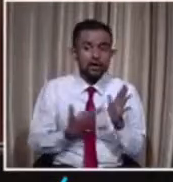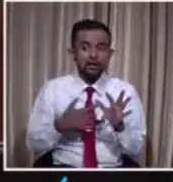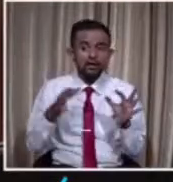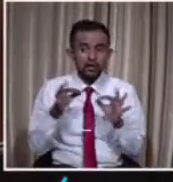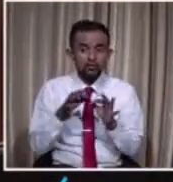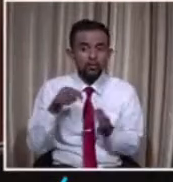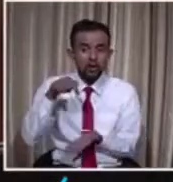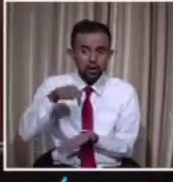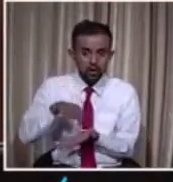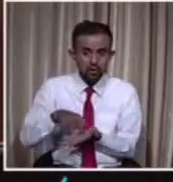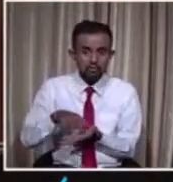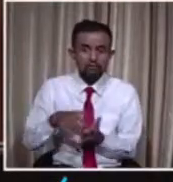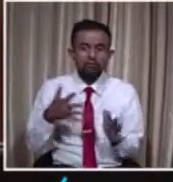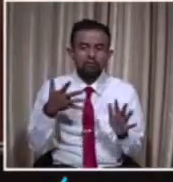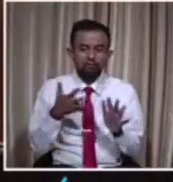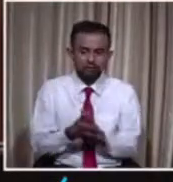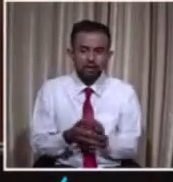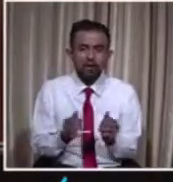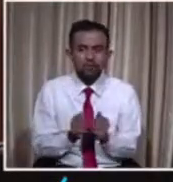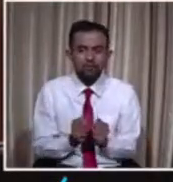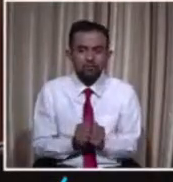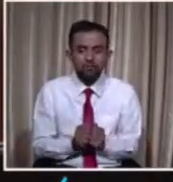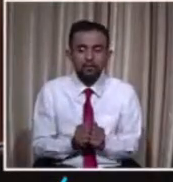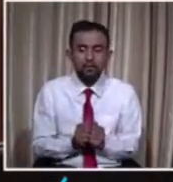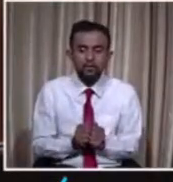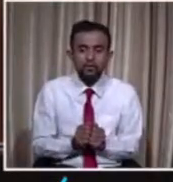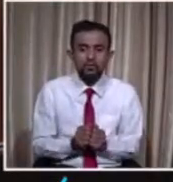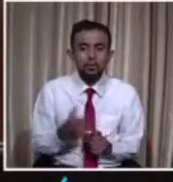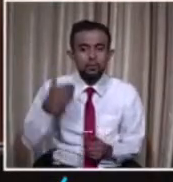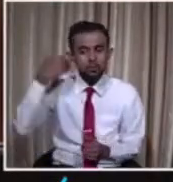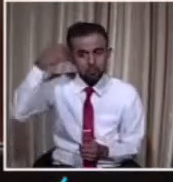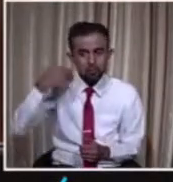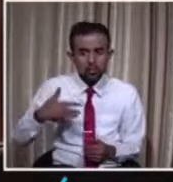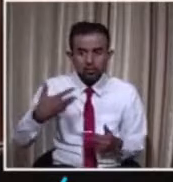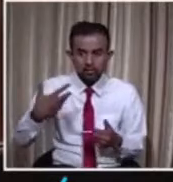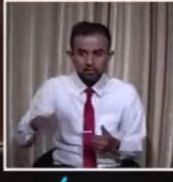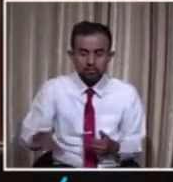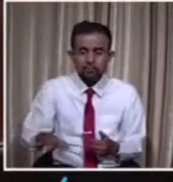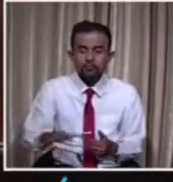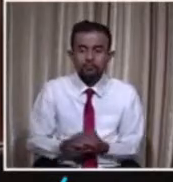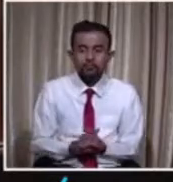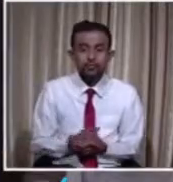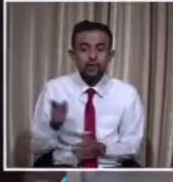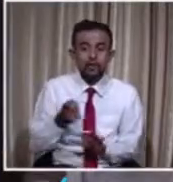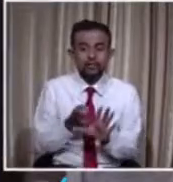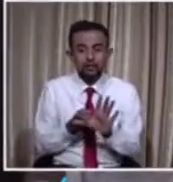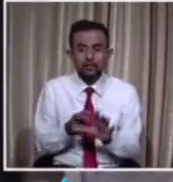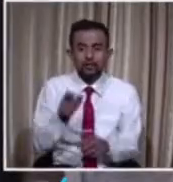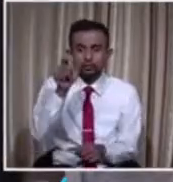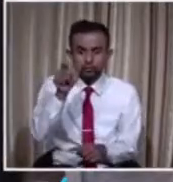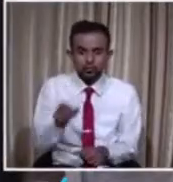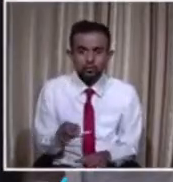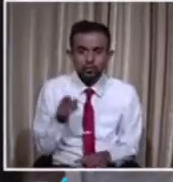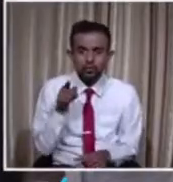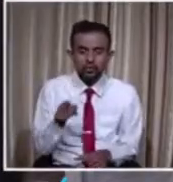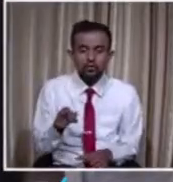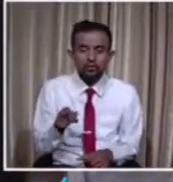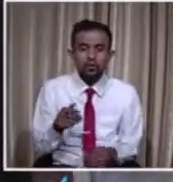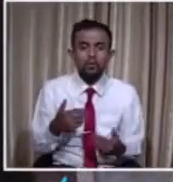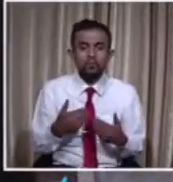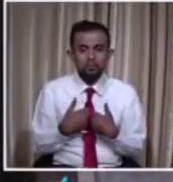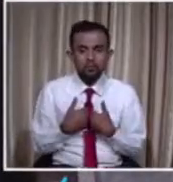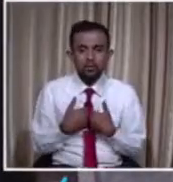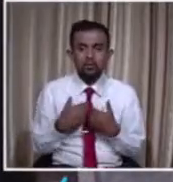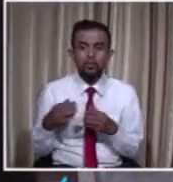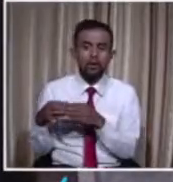sidu, awasanawan siddiing. Abaha prapta vechcha e tarunaya wenuwen magit